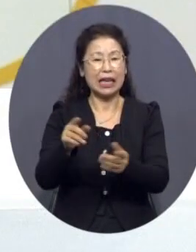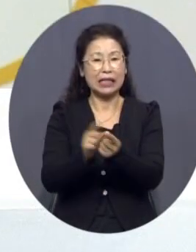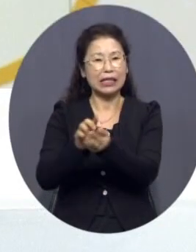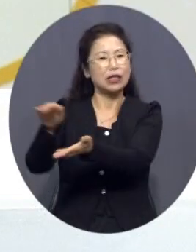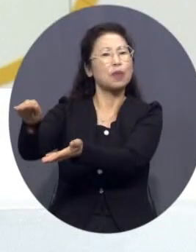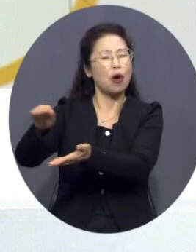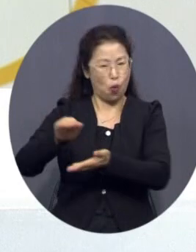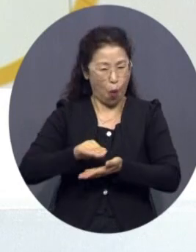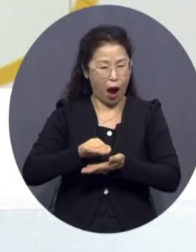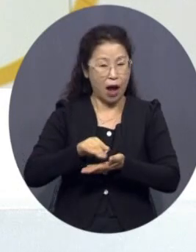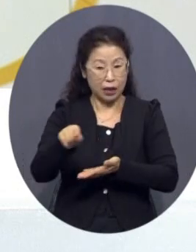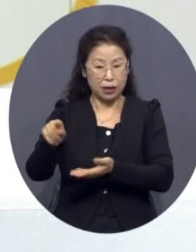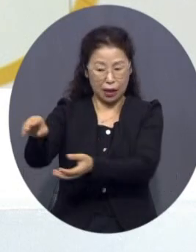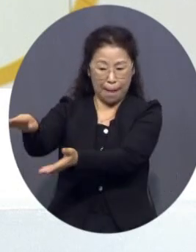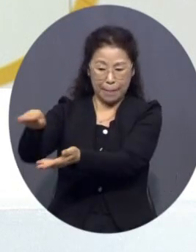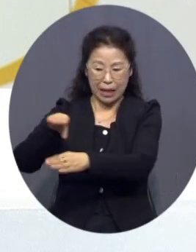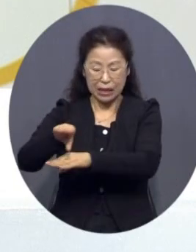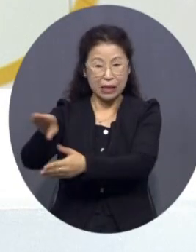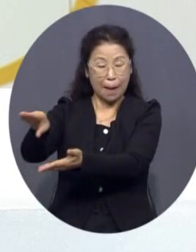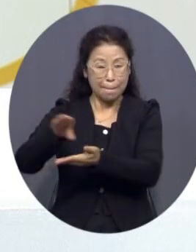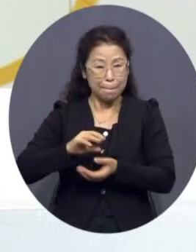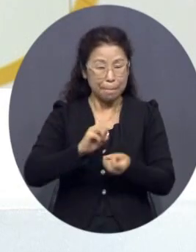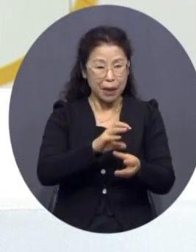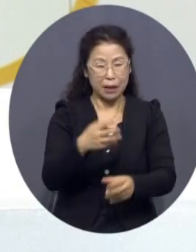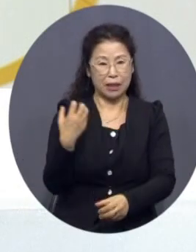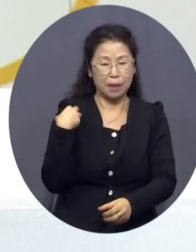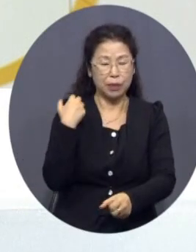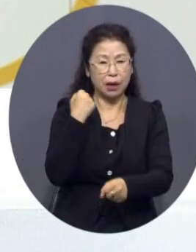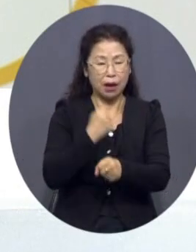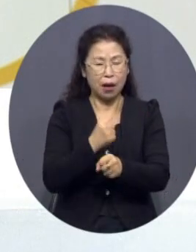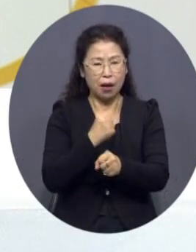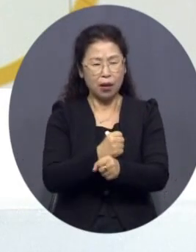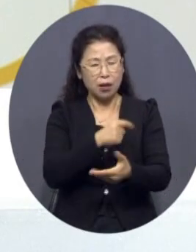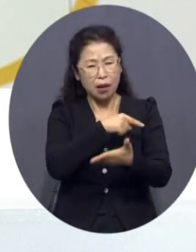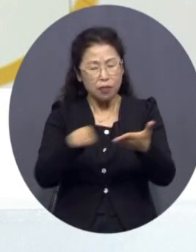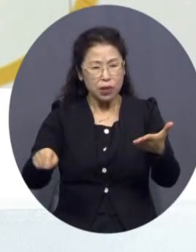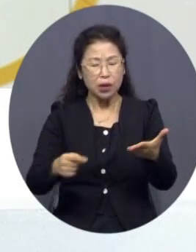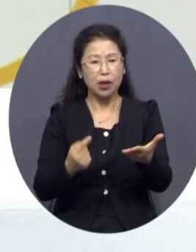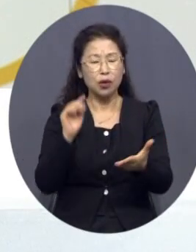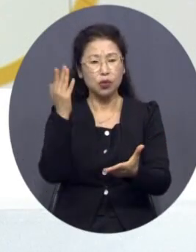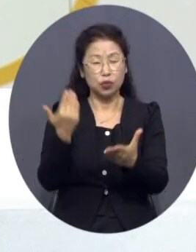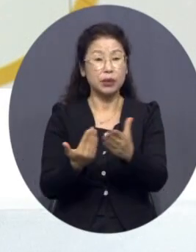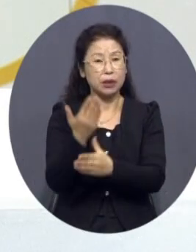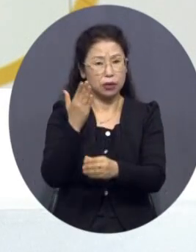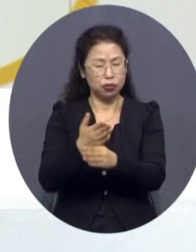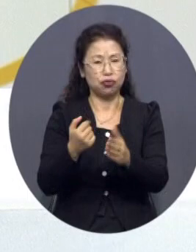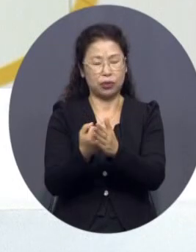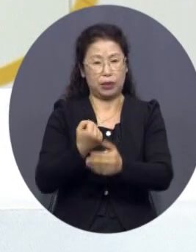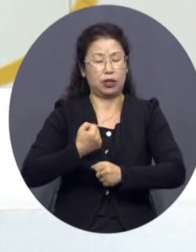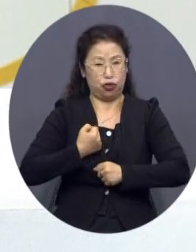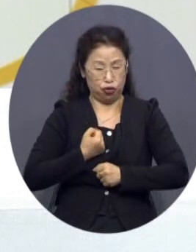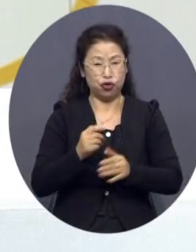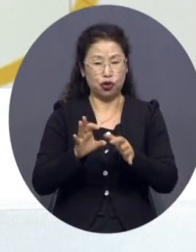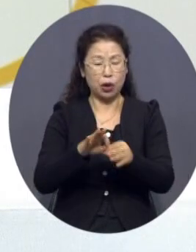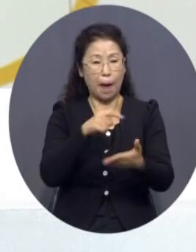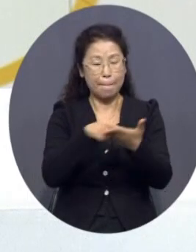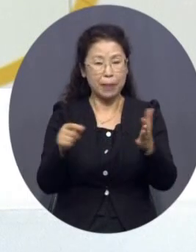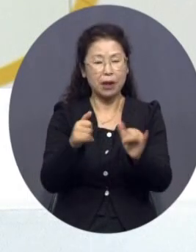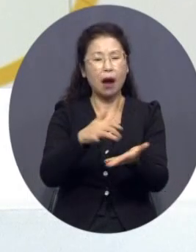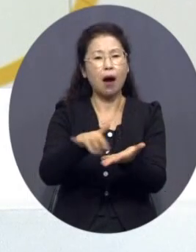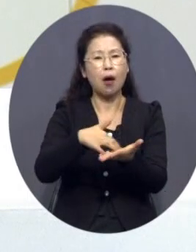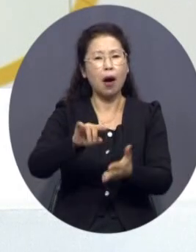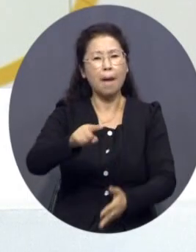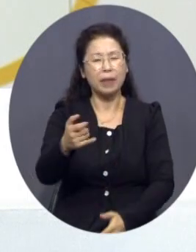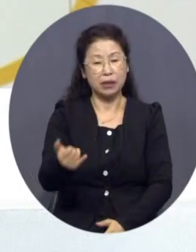배달해주는 이른바 탁송 업체를 이용하다 차를 받지 못하는 피해가 잇따르고 있어 주의가 필요합니다. 피해자만 수백